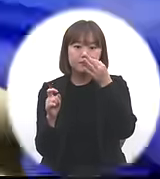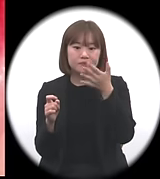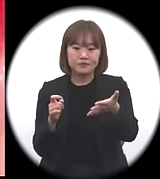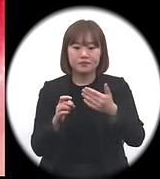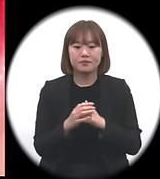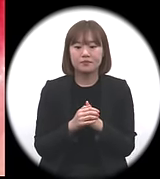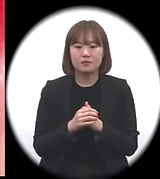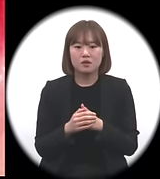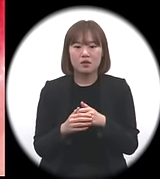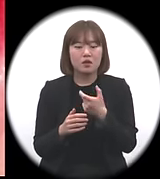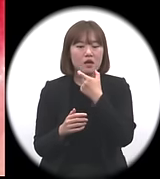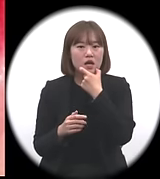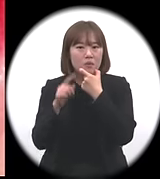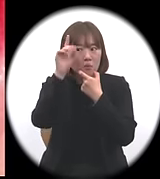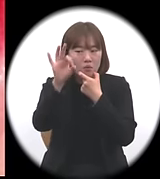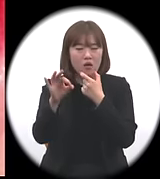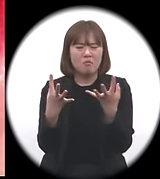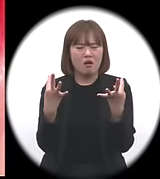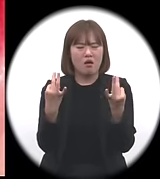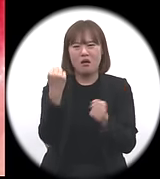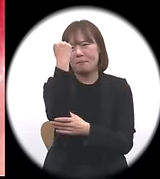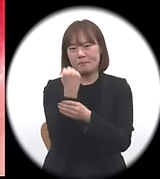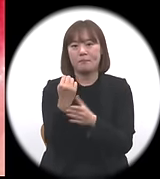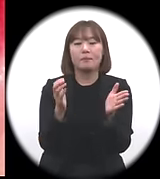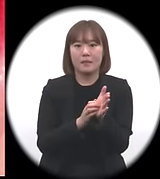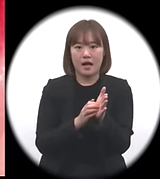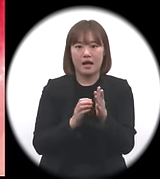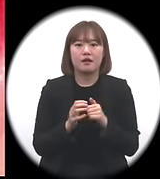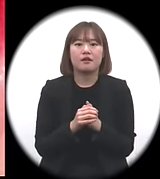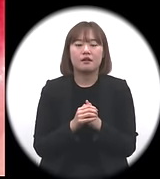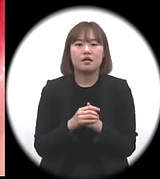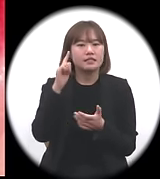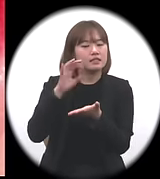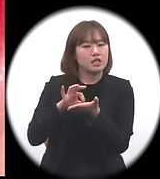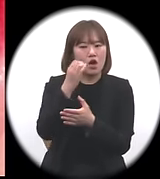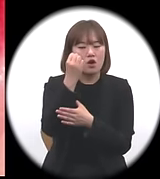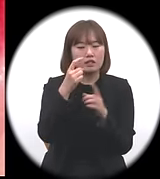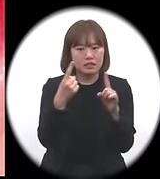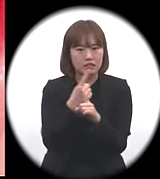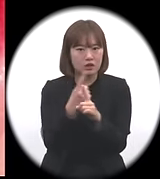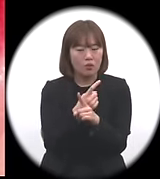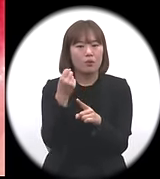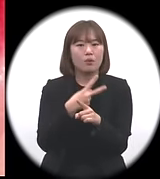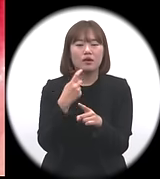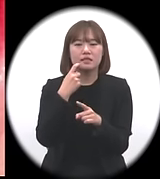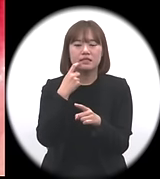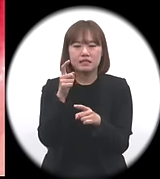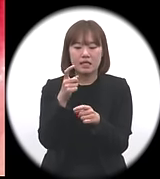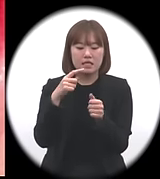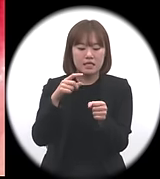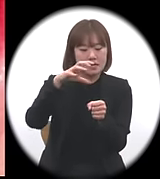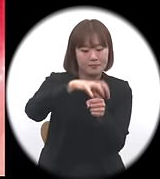보시겠습니다. 이거 보시면 많이 썩었어요. 그래서 저거를 신경치료를 하고 저렇게 은색으로